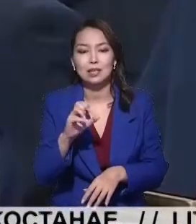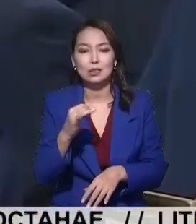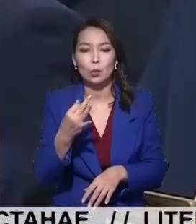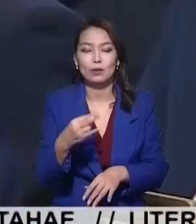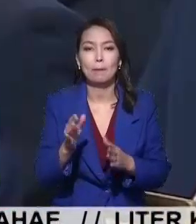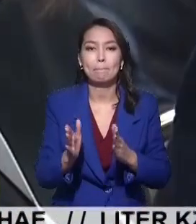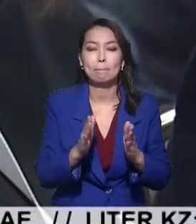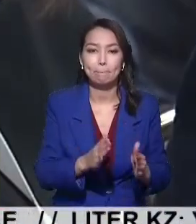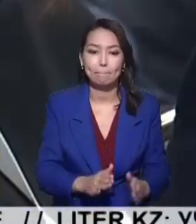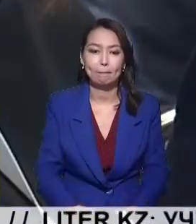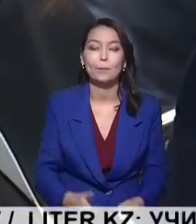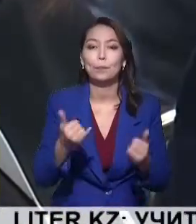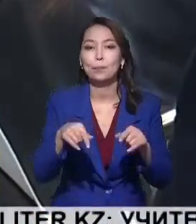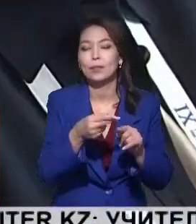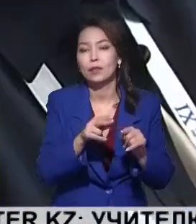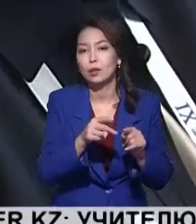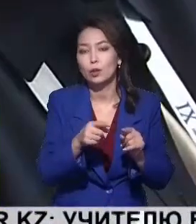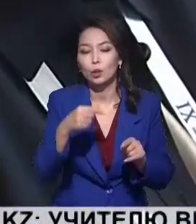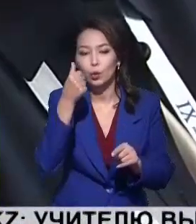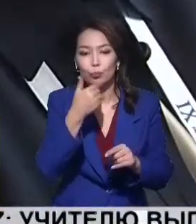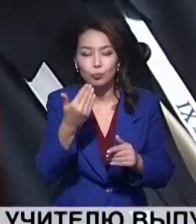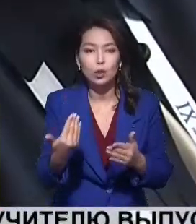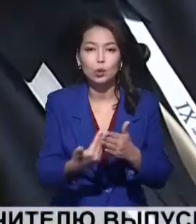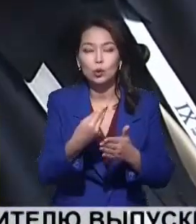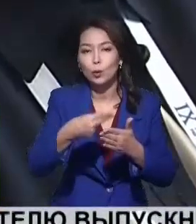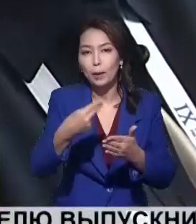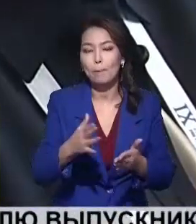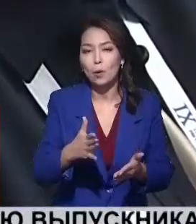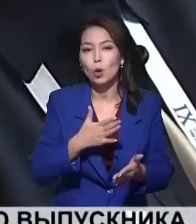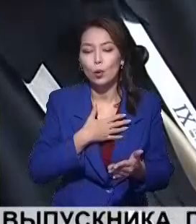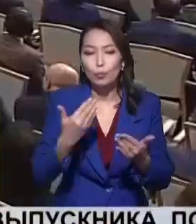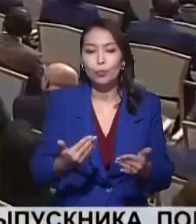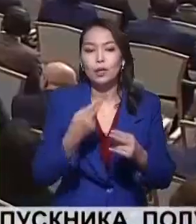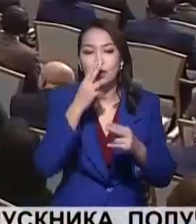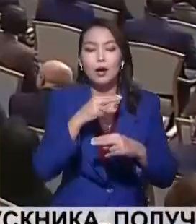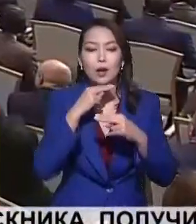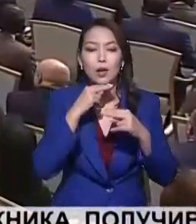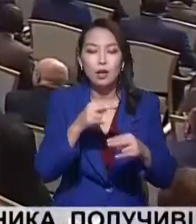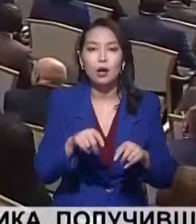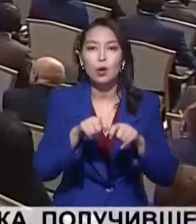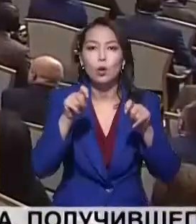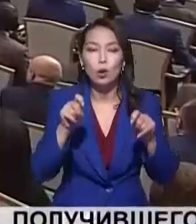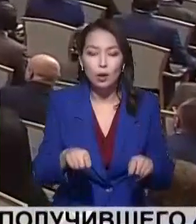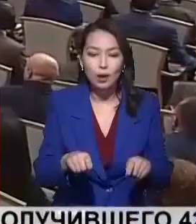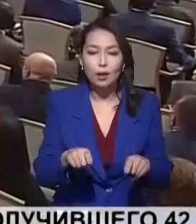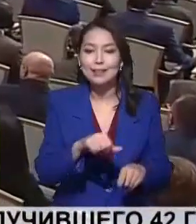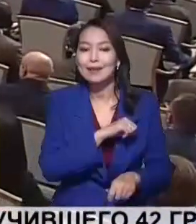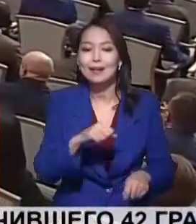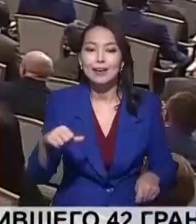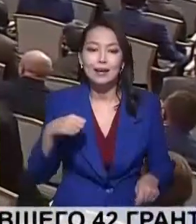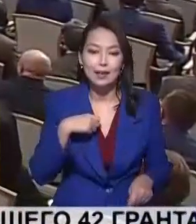В июле текущего года мною был подписан закон, предусматривающий создание 3